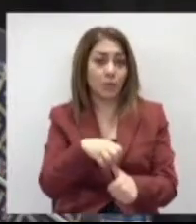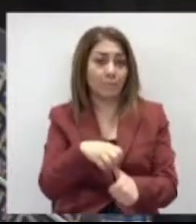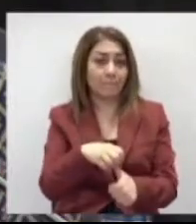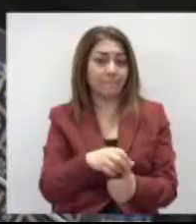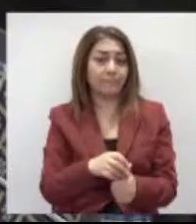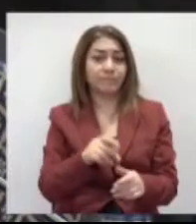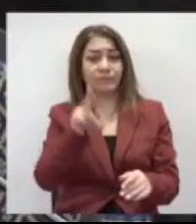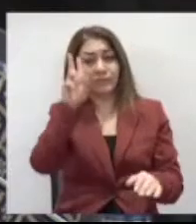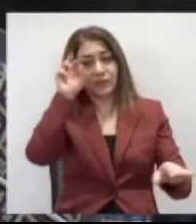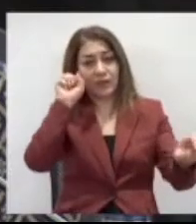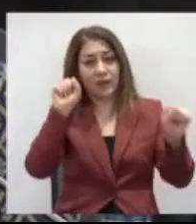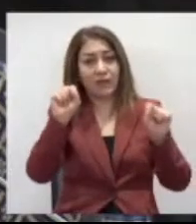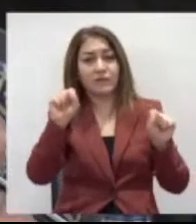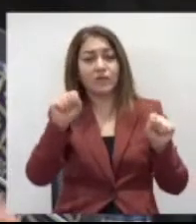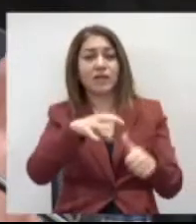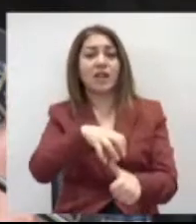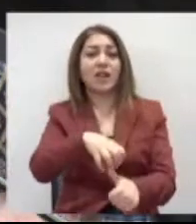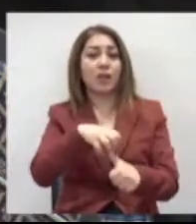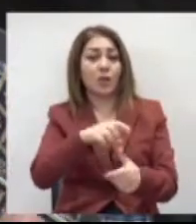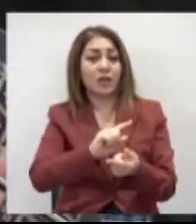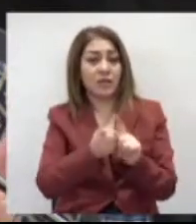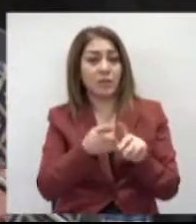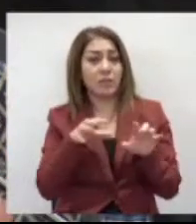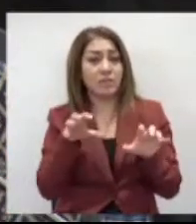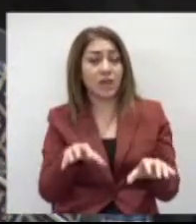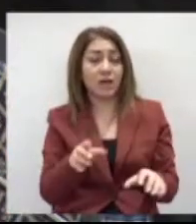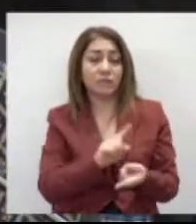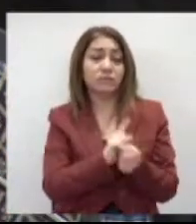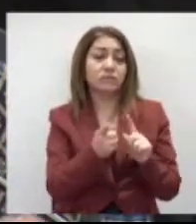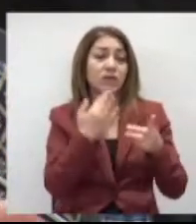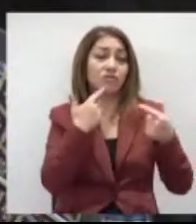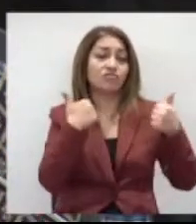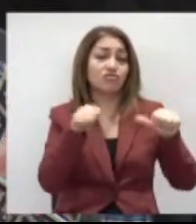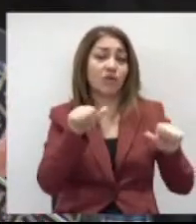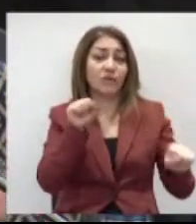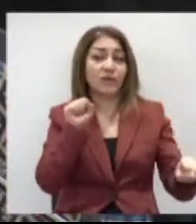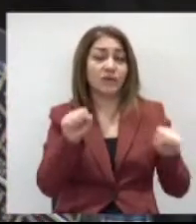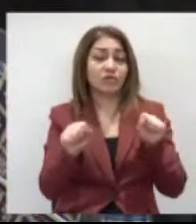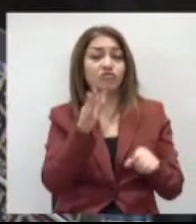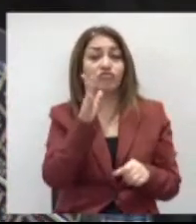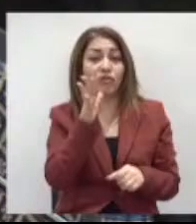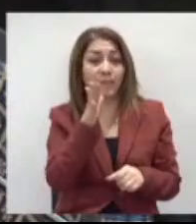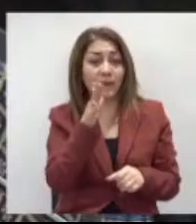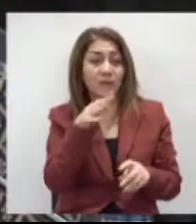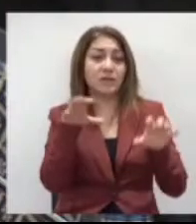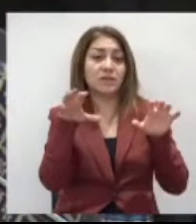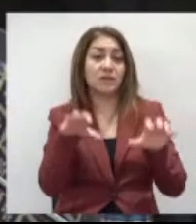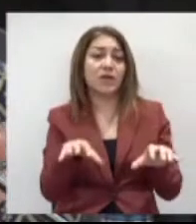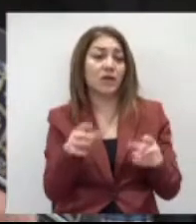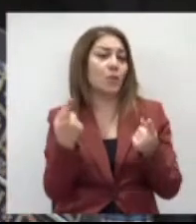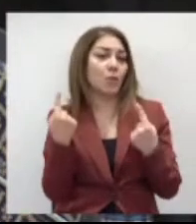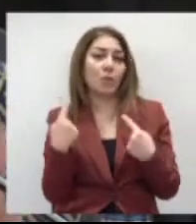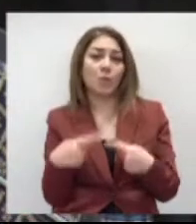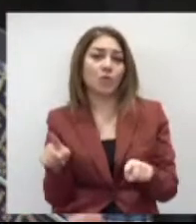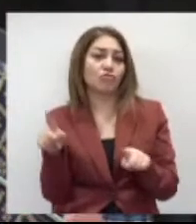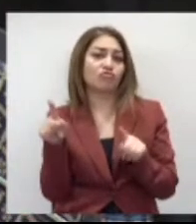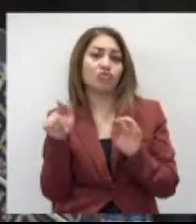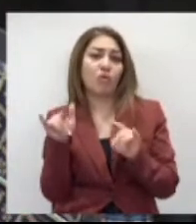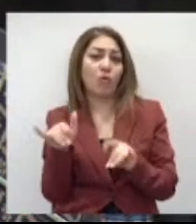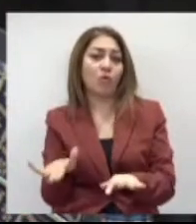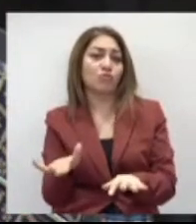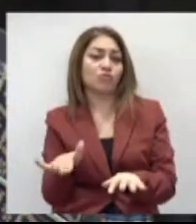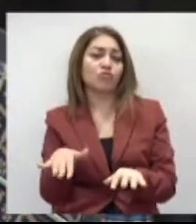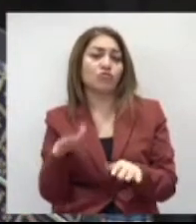մեխանիկորեն գործադիր իշխանության ղեկավար, մինչդեռ խորհրդարանական մոդելի պարագայում ինքը բնականաբար բոլորովին այլ առաքելություն